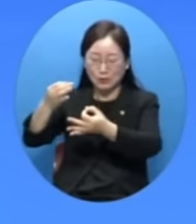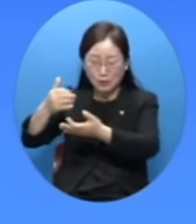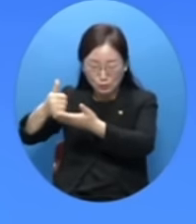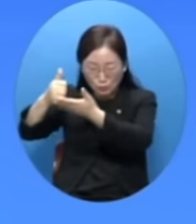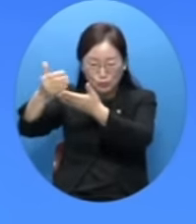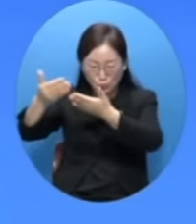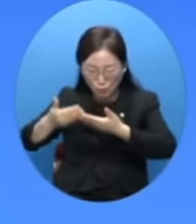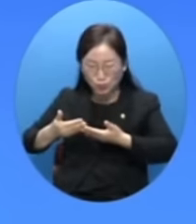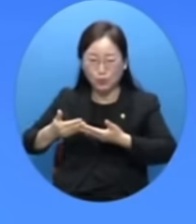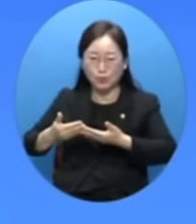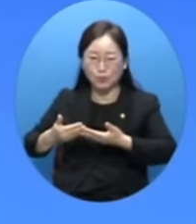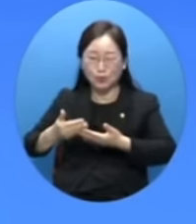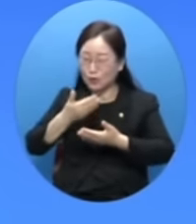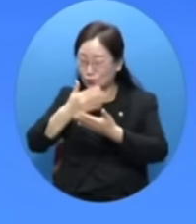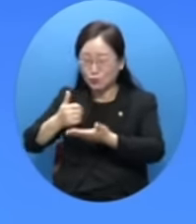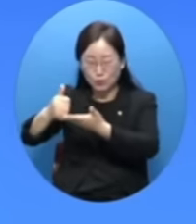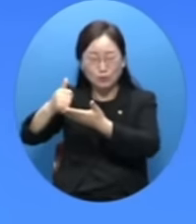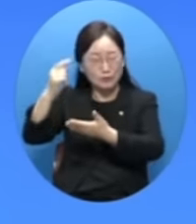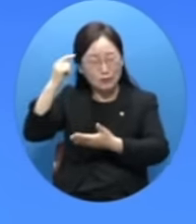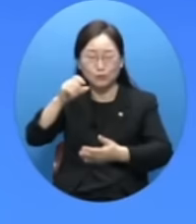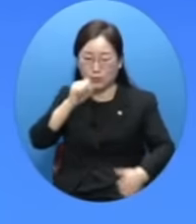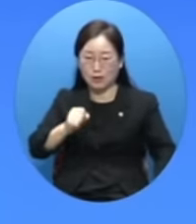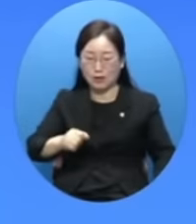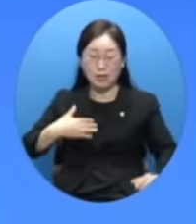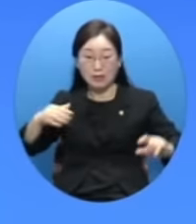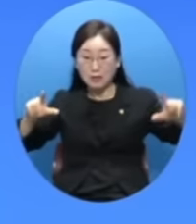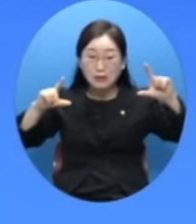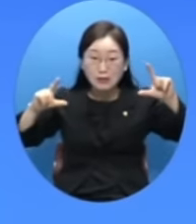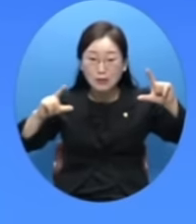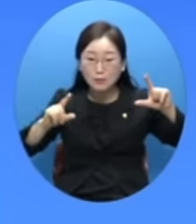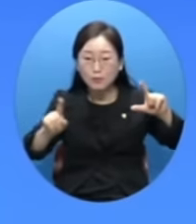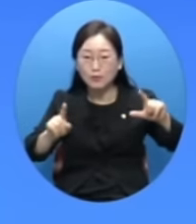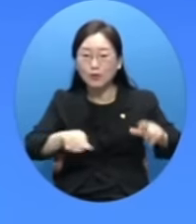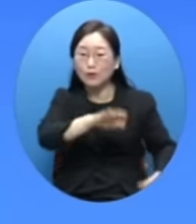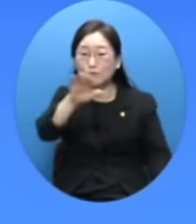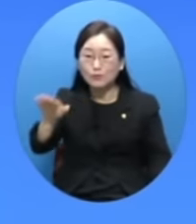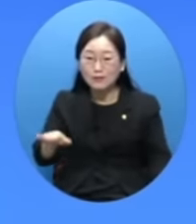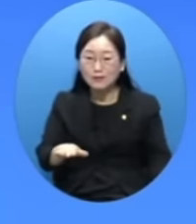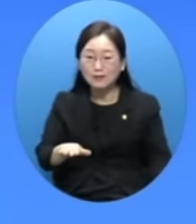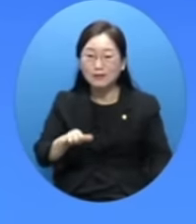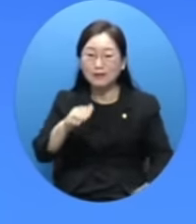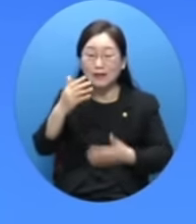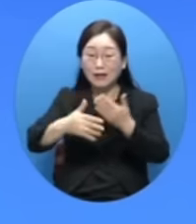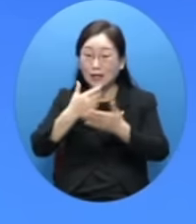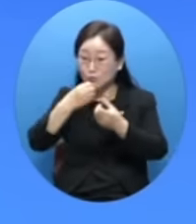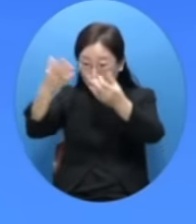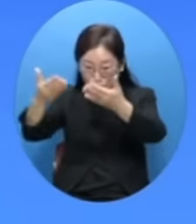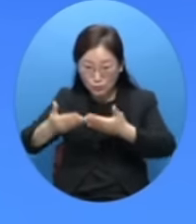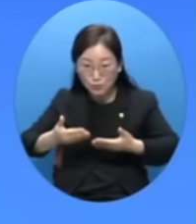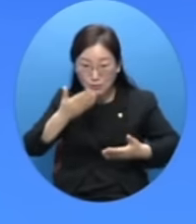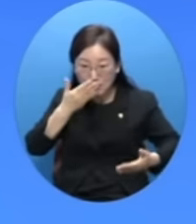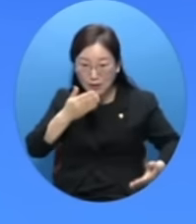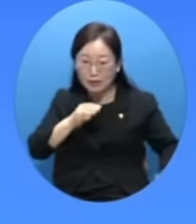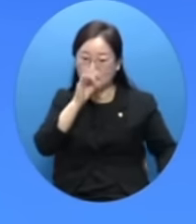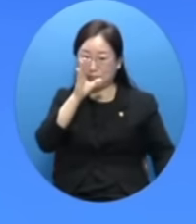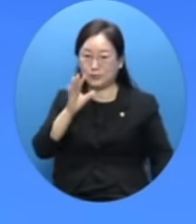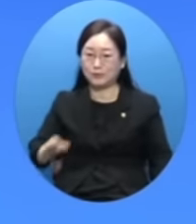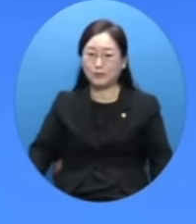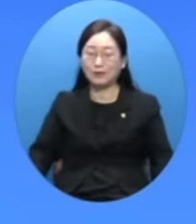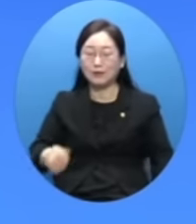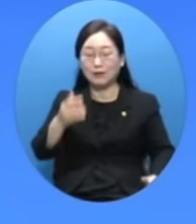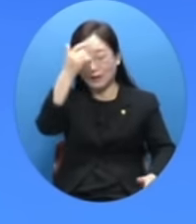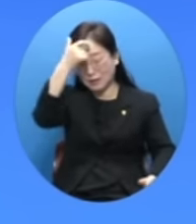것이지 내가 해서 그것이 절대로 우리에게 하나님의 축복이 오지 않는 것입니다. 기독교